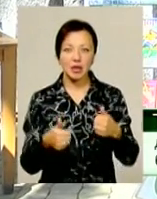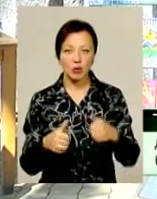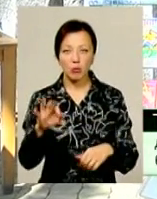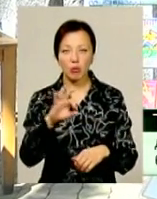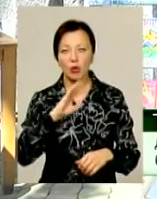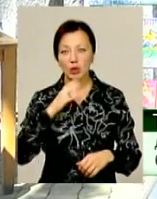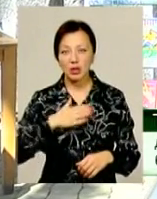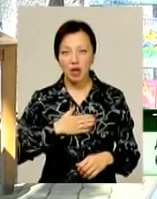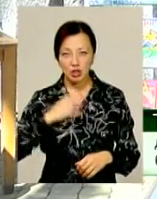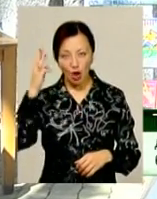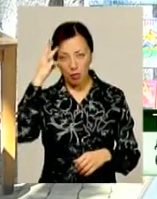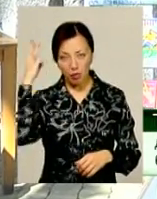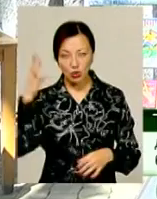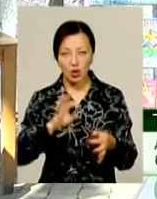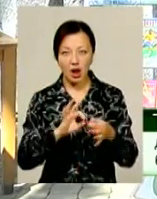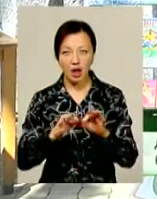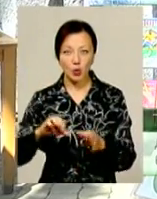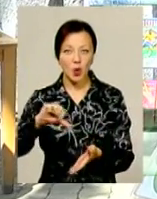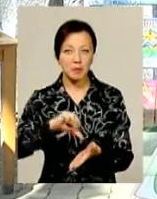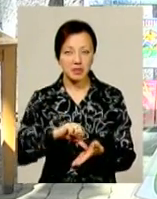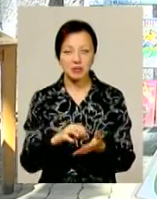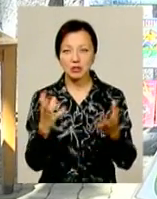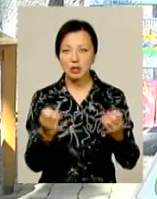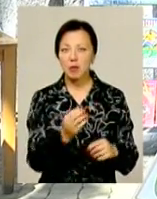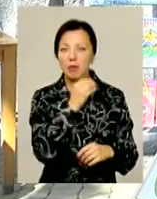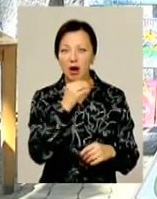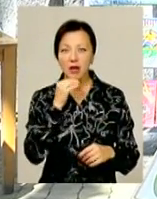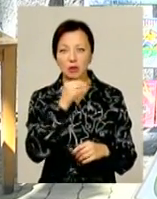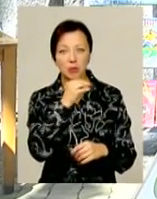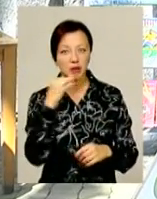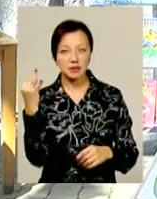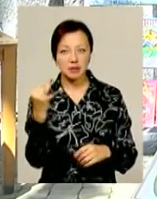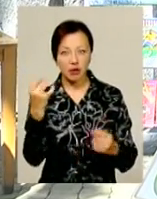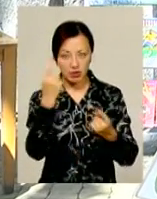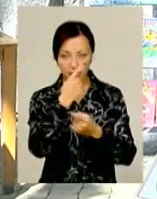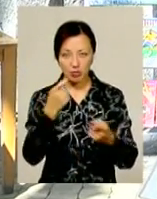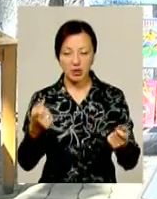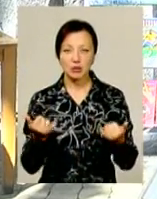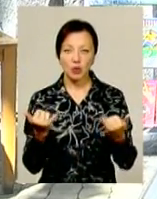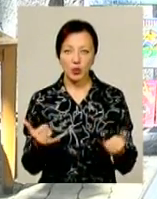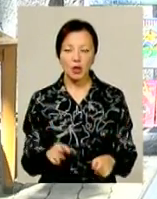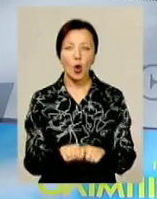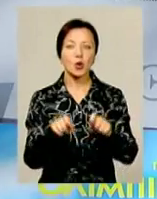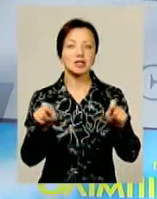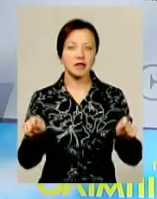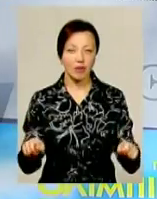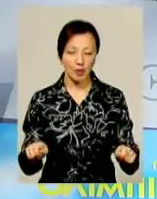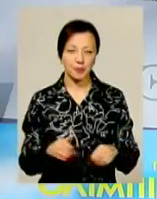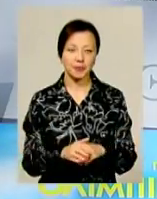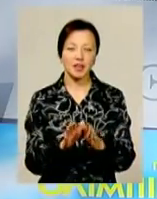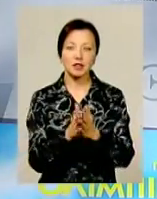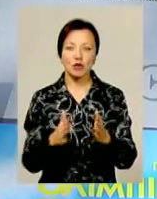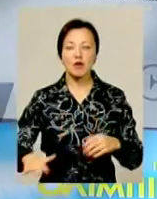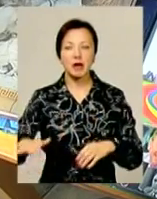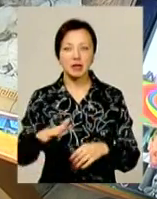наших подолян, олімпійців. І ще багато-багато цікавої інформації, яку ми сьогодні розкриваємо. Олімпійський